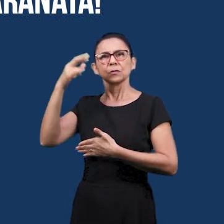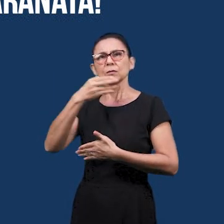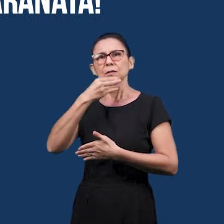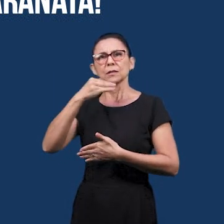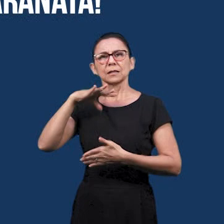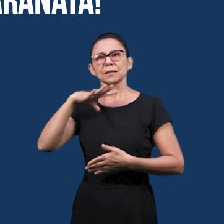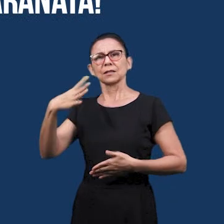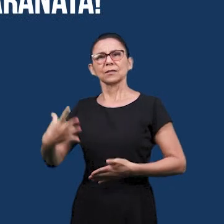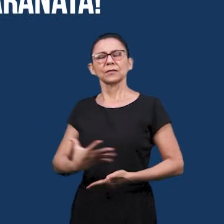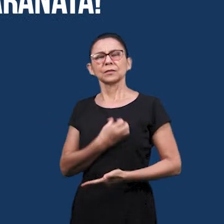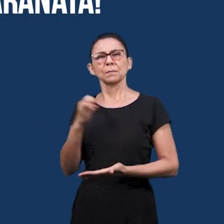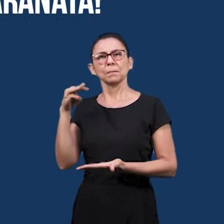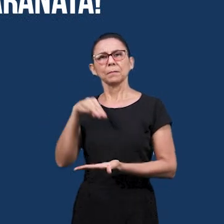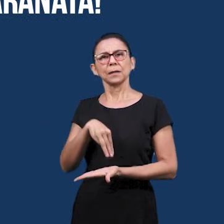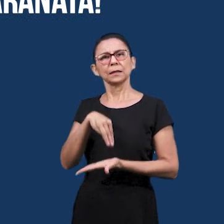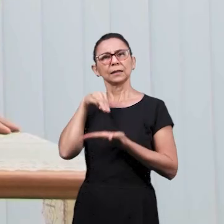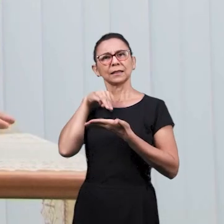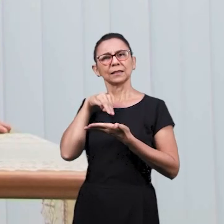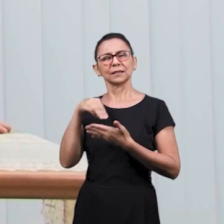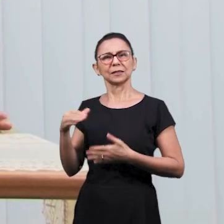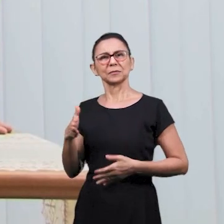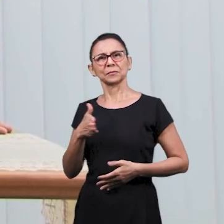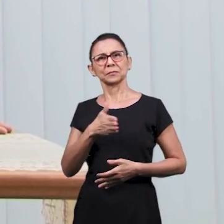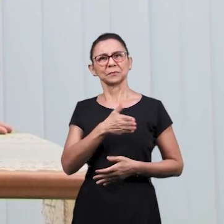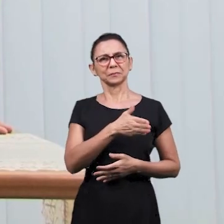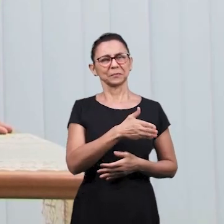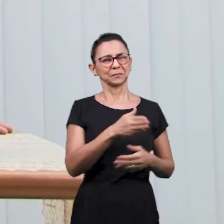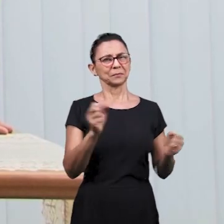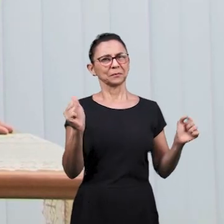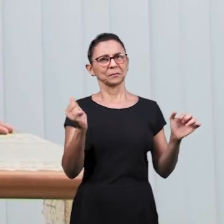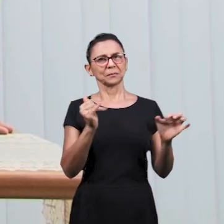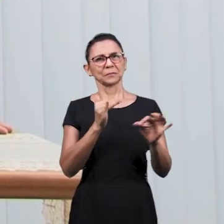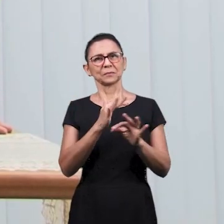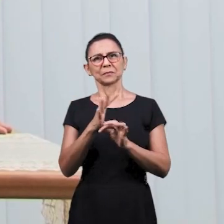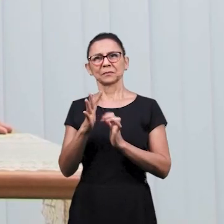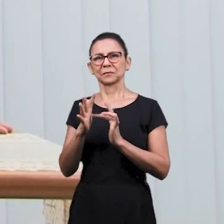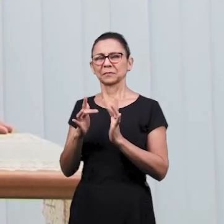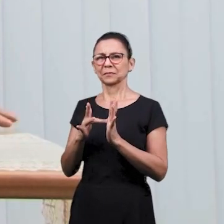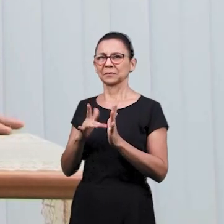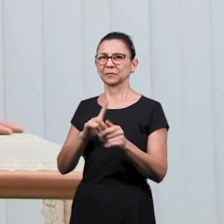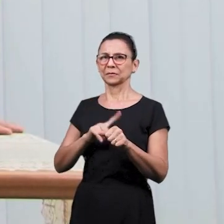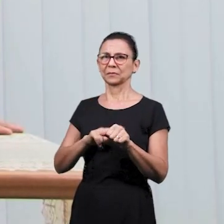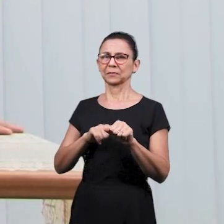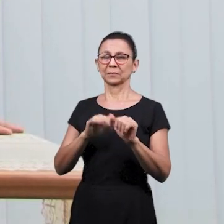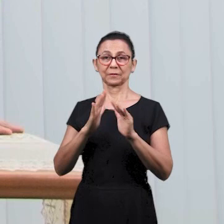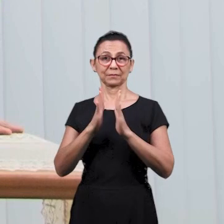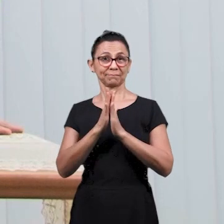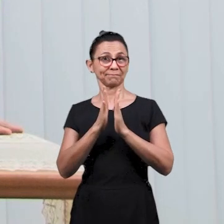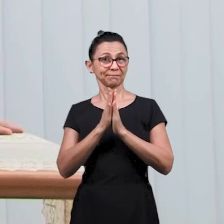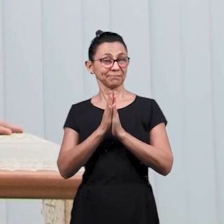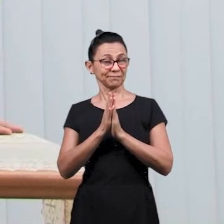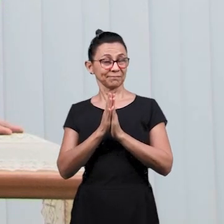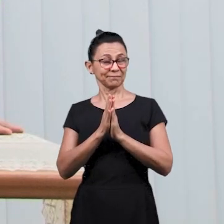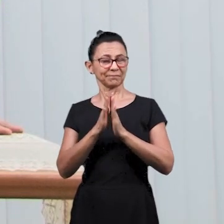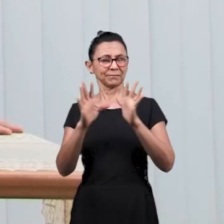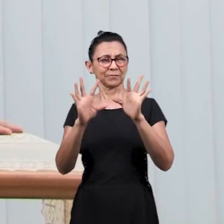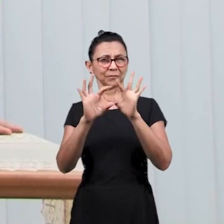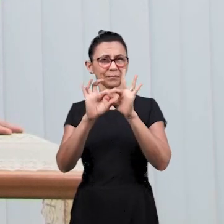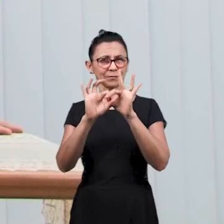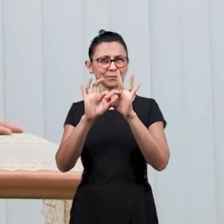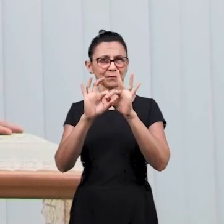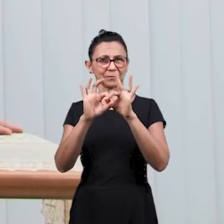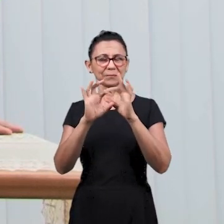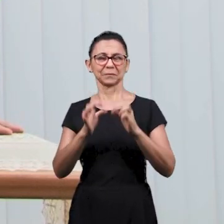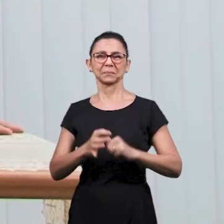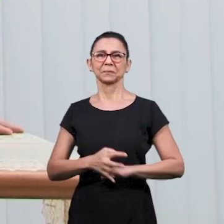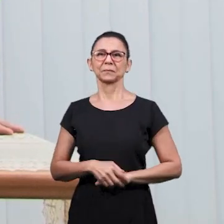твердыми на скале нашего спасения, Маранафа. Слава имени Господа Иисуса! Мы помолимся в завершении